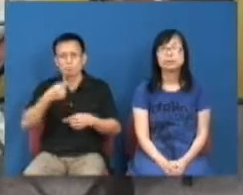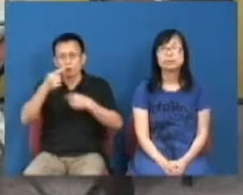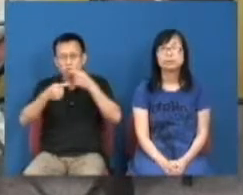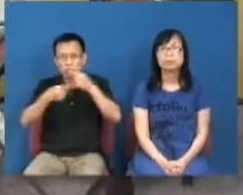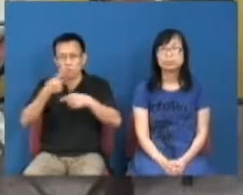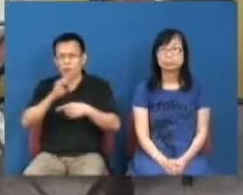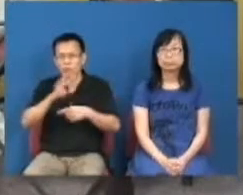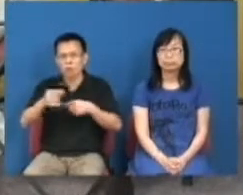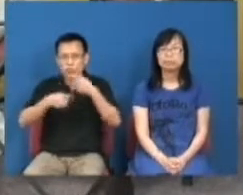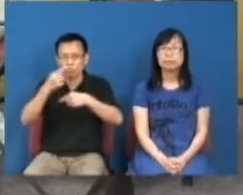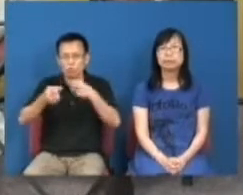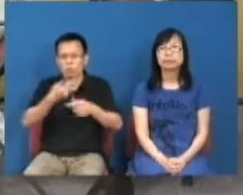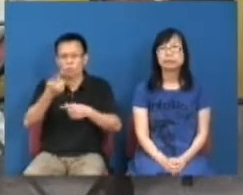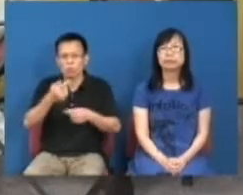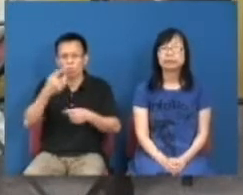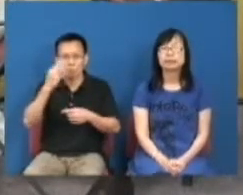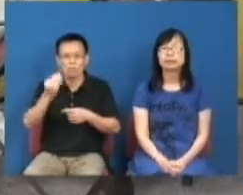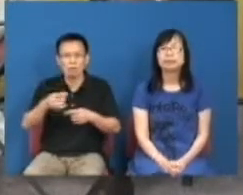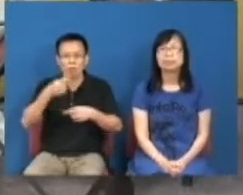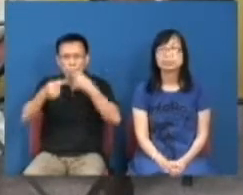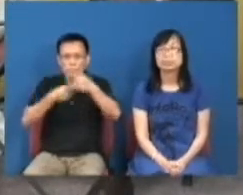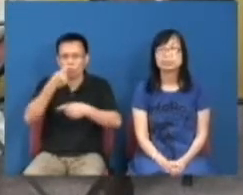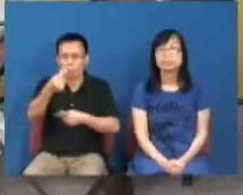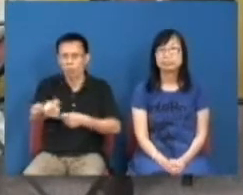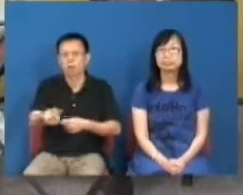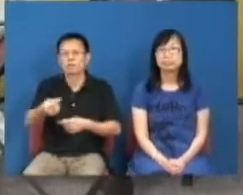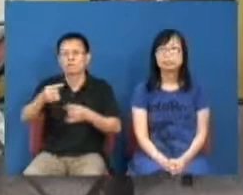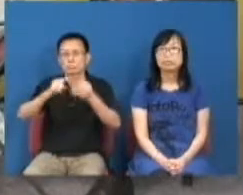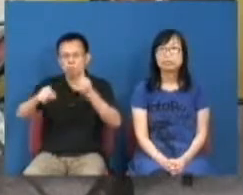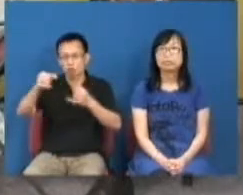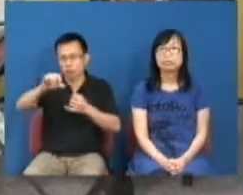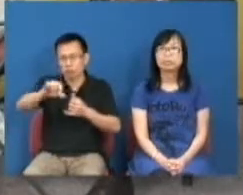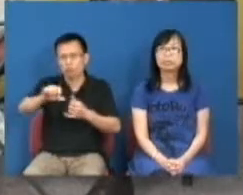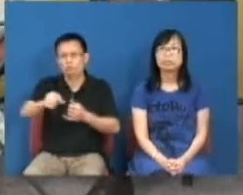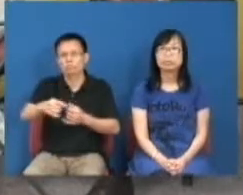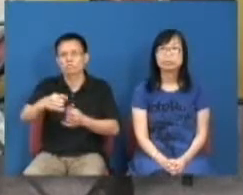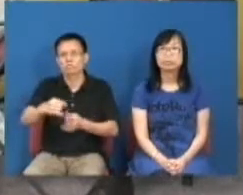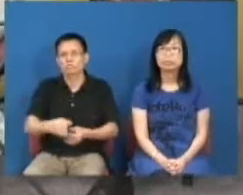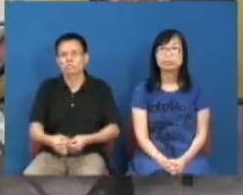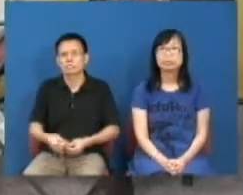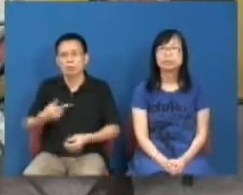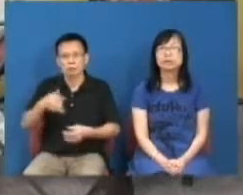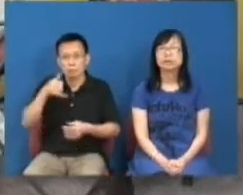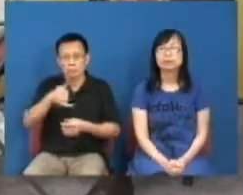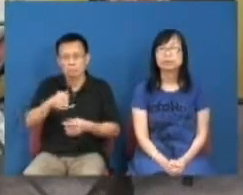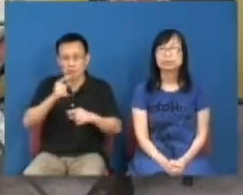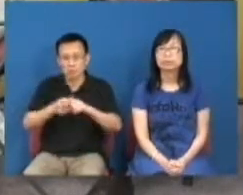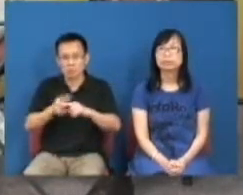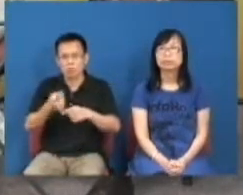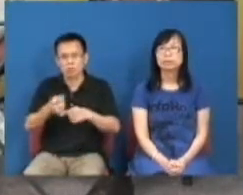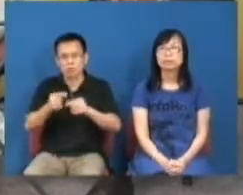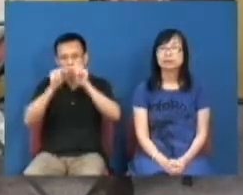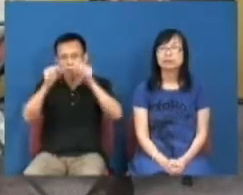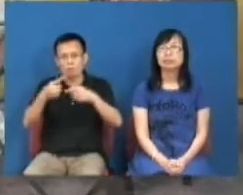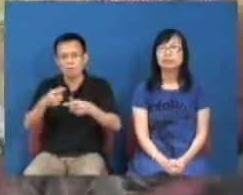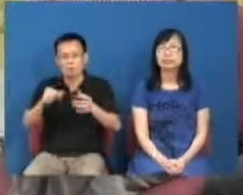講越好聽嘅。説話越講越難聽。 唔好意思啊，我哋講差唔多半個鐘頭啦。嗱，我可唔可以進入翻我哋實際個操作啦？我哋有一個